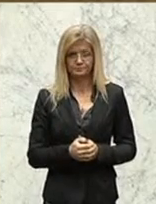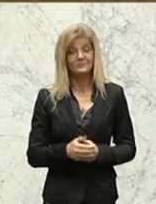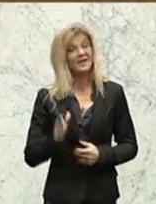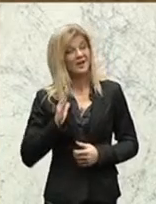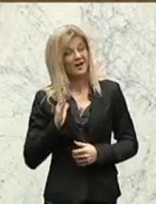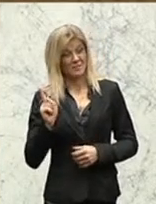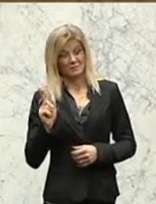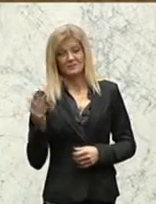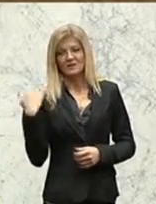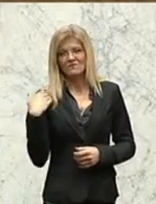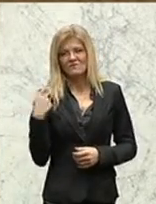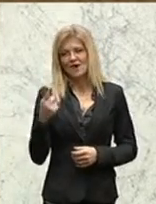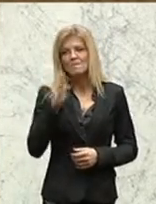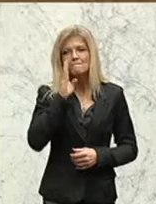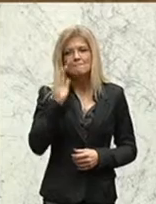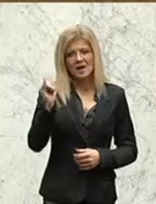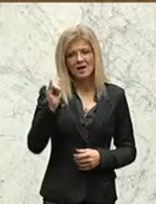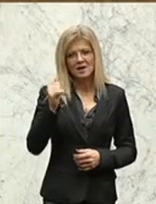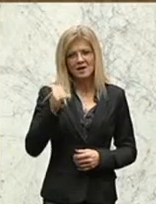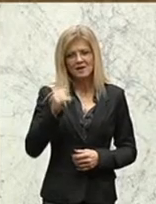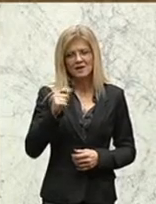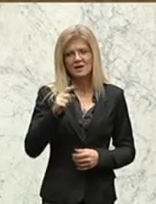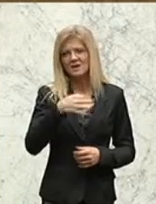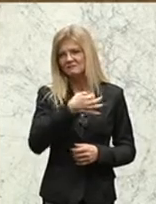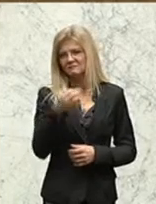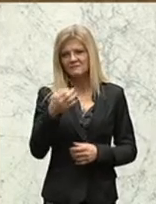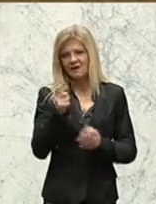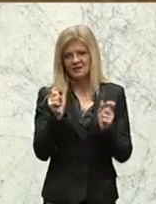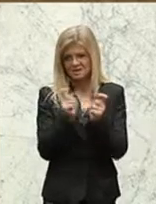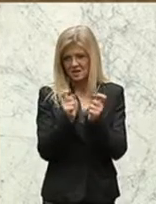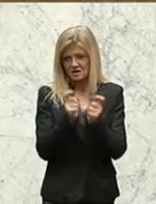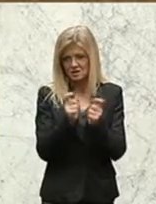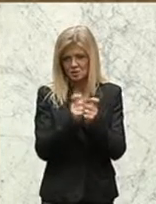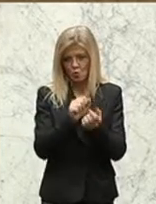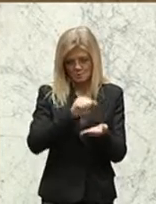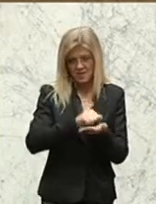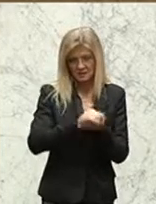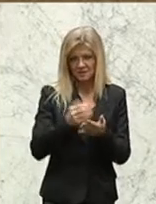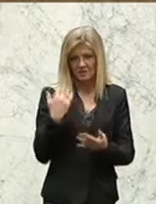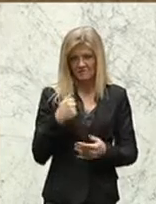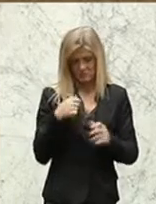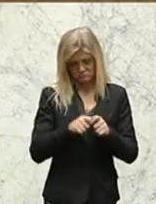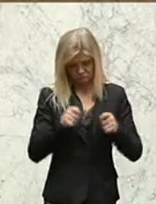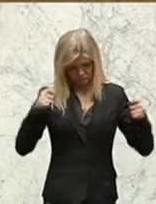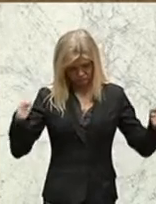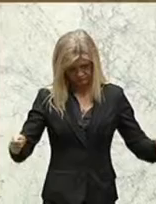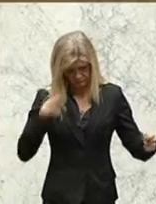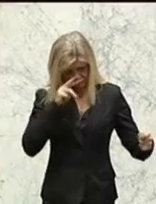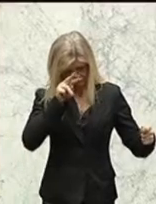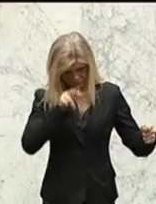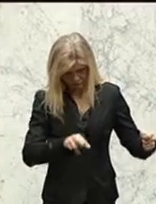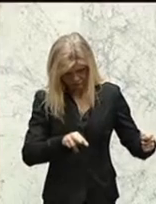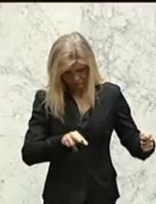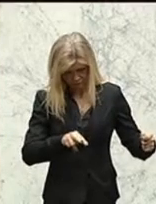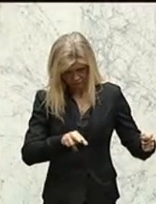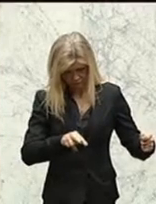Presse gelesen, dass etwas in den Laden des Justizministeriums schlummert. Das heißt, meine